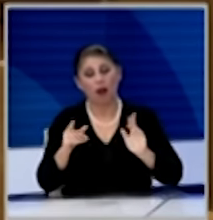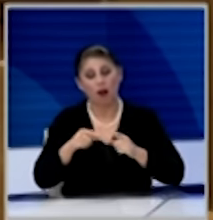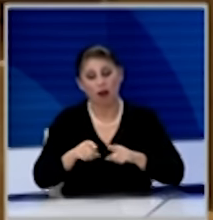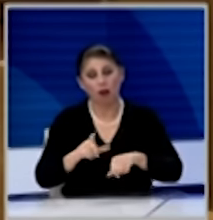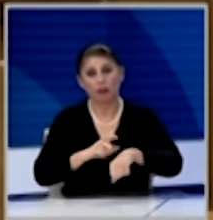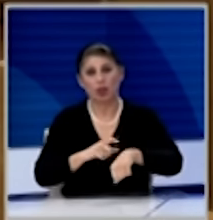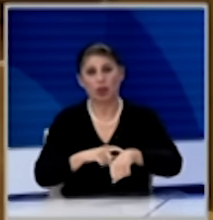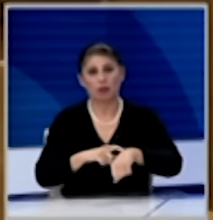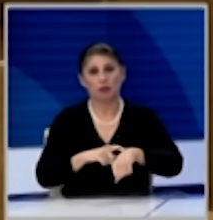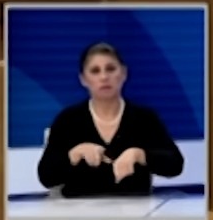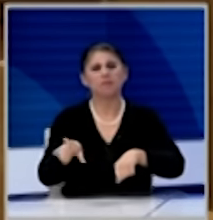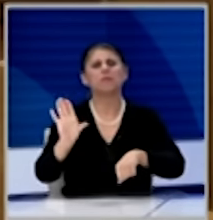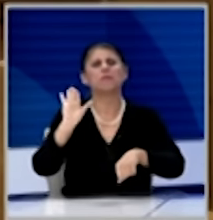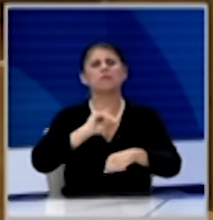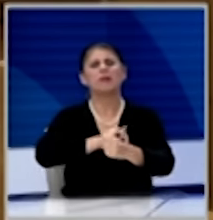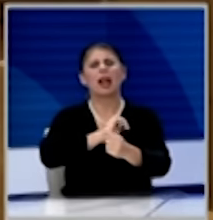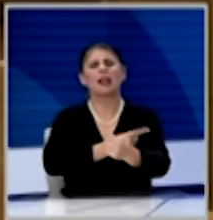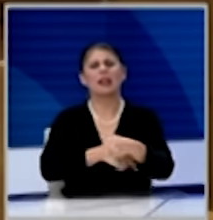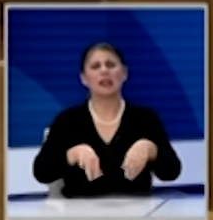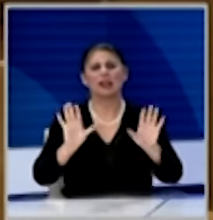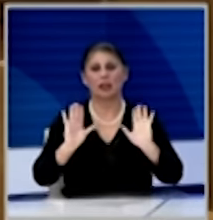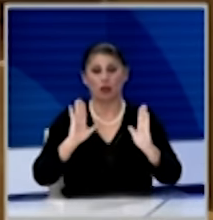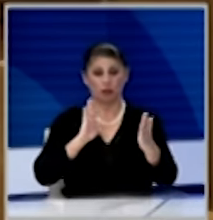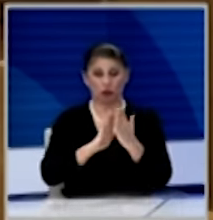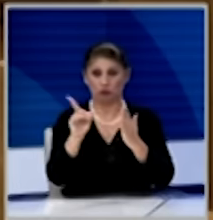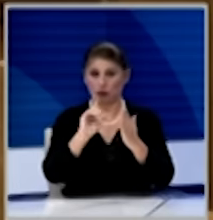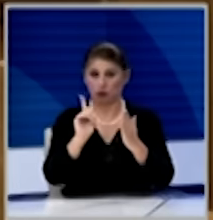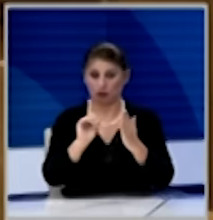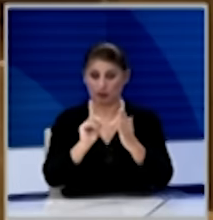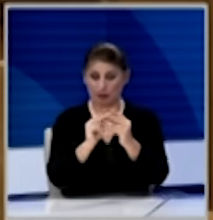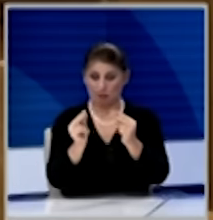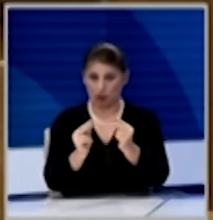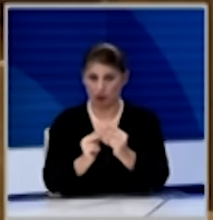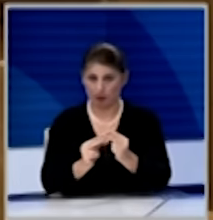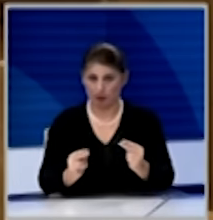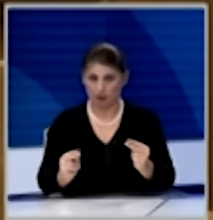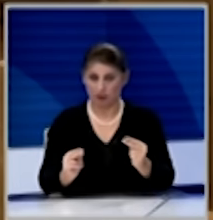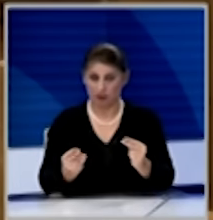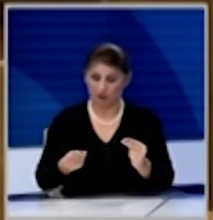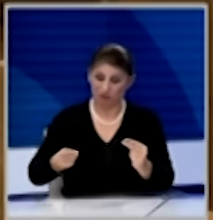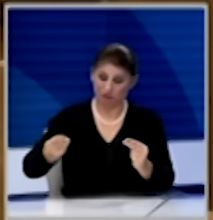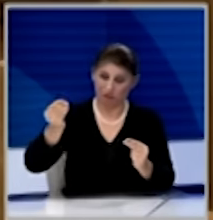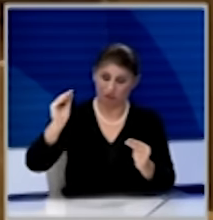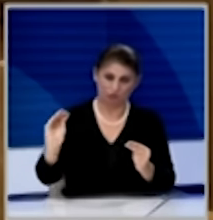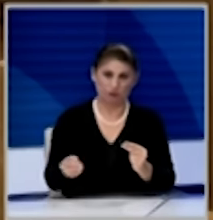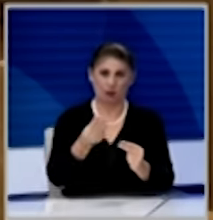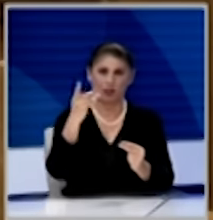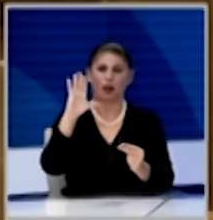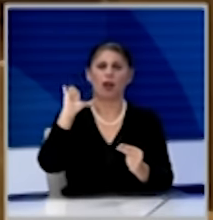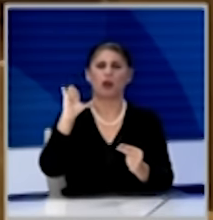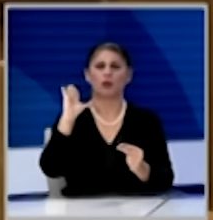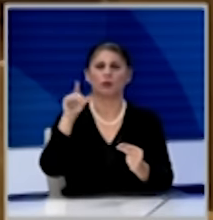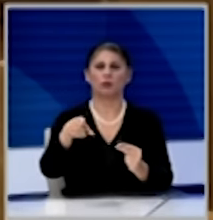ώρα είναι παντελώς ανίκανο να αντιμετωπίσει όχι τις επιπτώσεις απ τα ακραία φαινόμενα αλλά